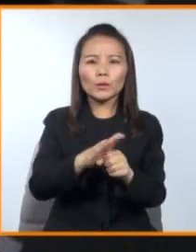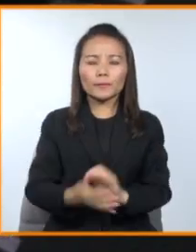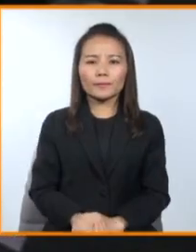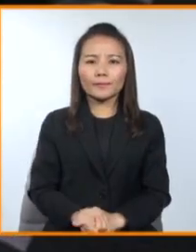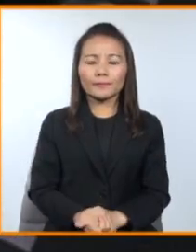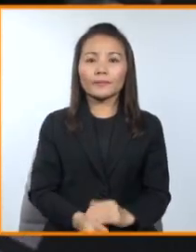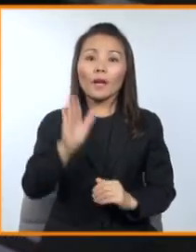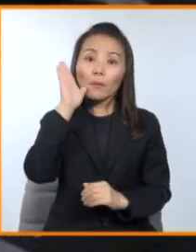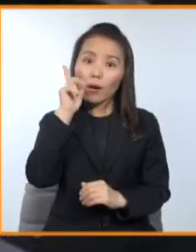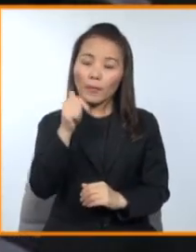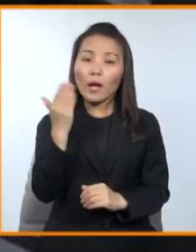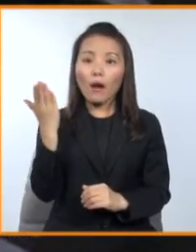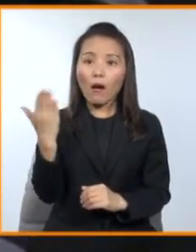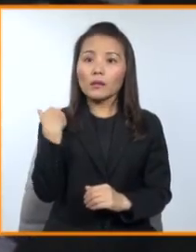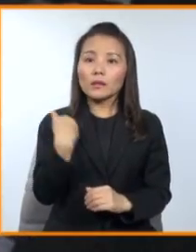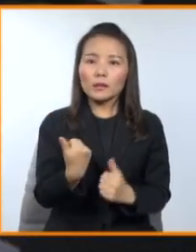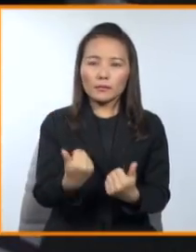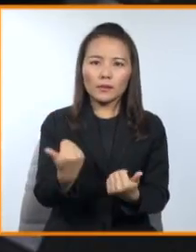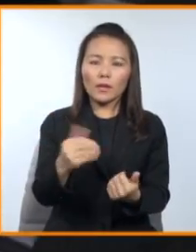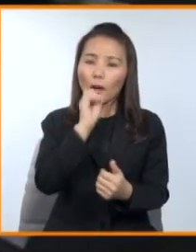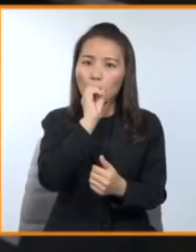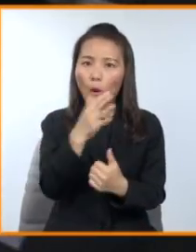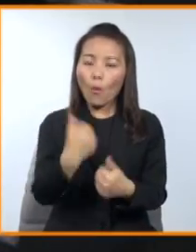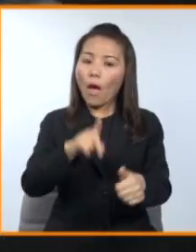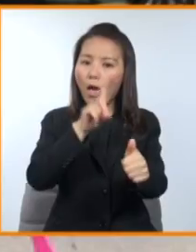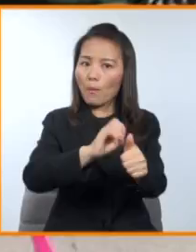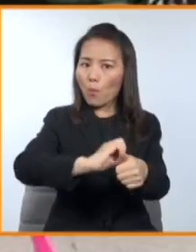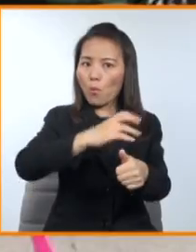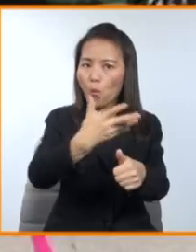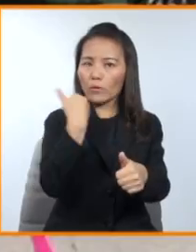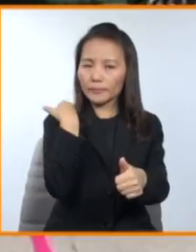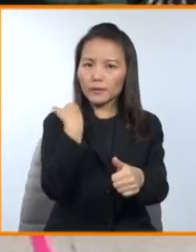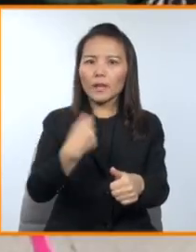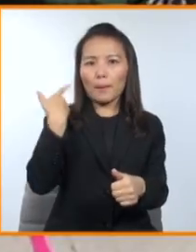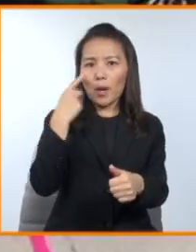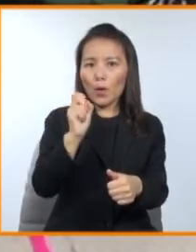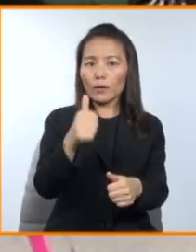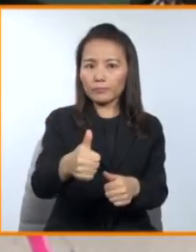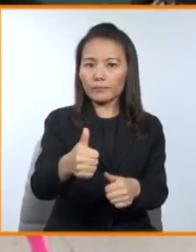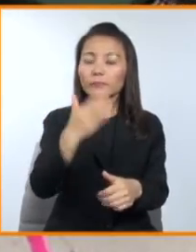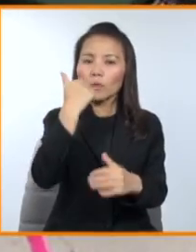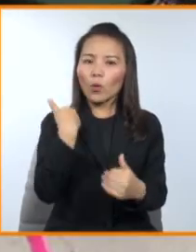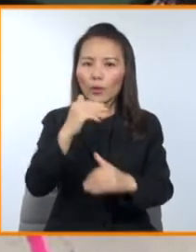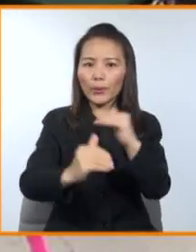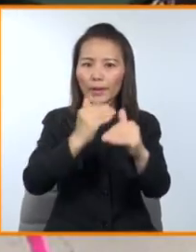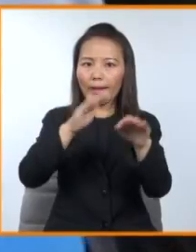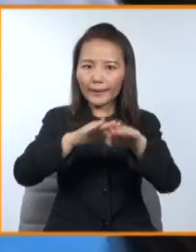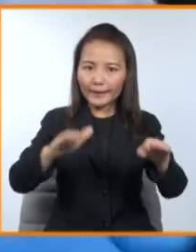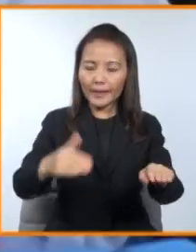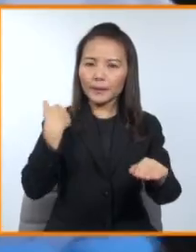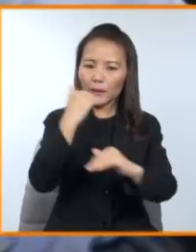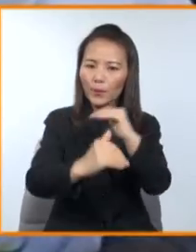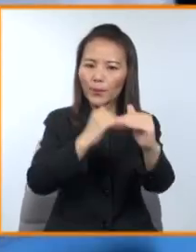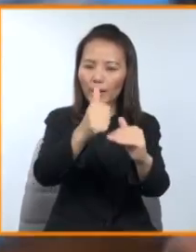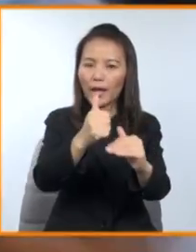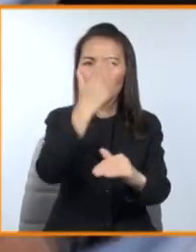ในส่วนผู้ปกครองของเด็กออทิสติกอีกรายนึงก็บอกว่าแอปพลิเคชันนี้ค่อนข้างจะมีประสิทธิภาพในการพัฒนาทักษะของเด็กออทิส